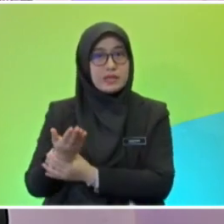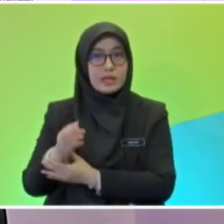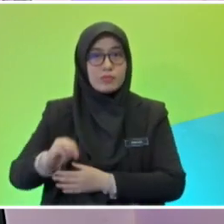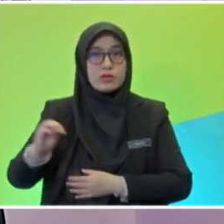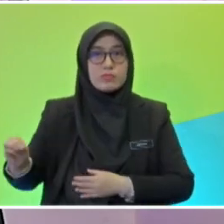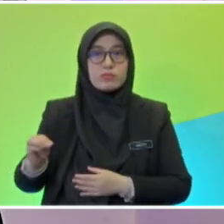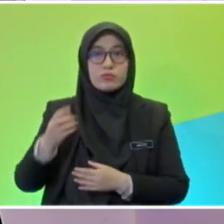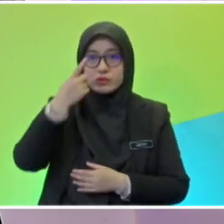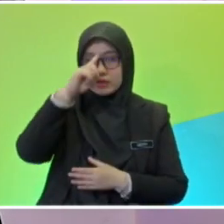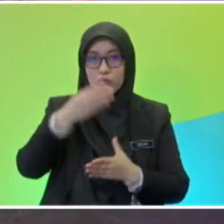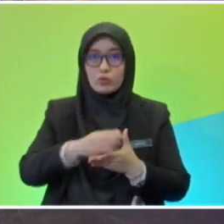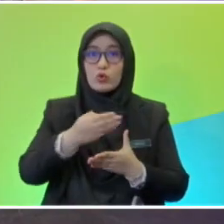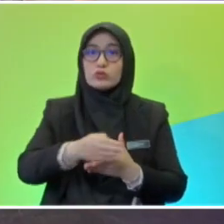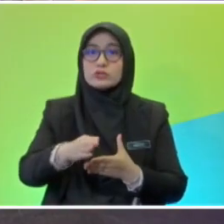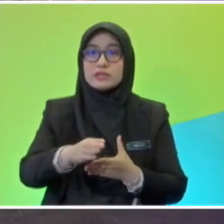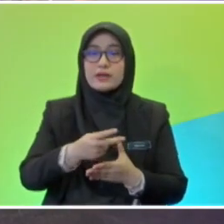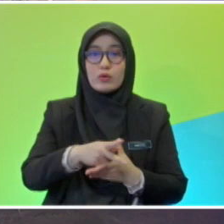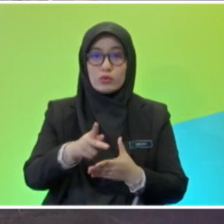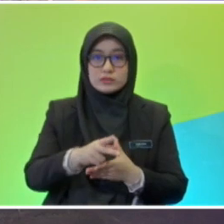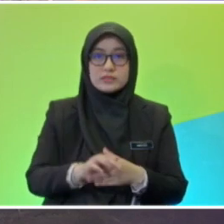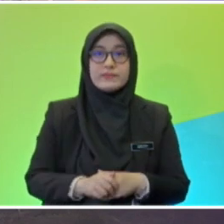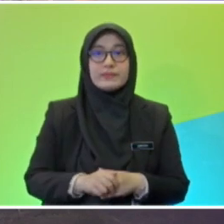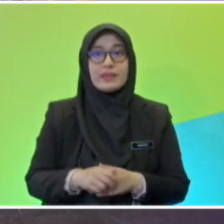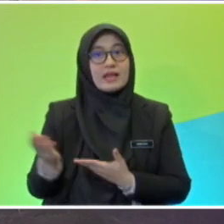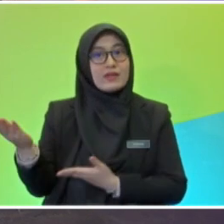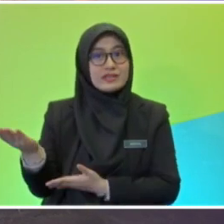coba silahkan Airis terus